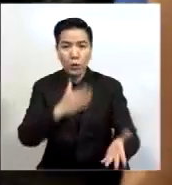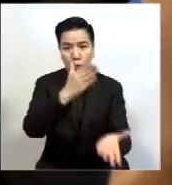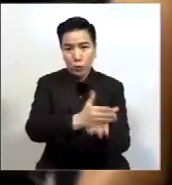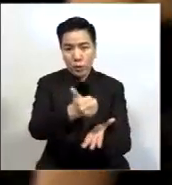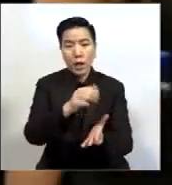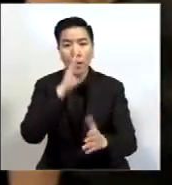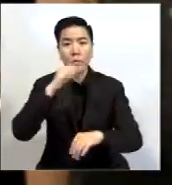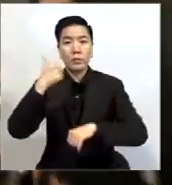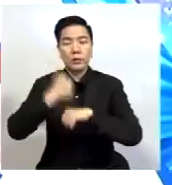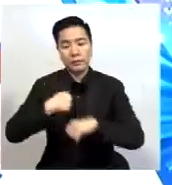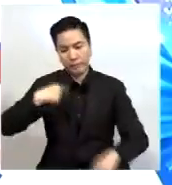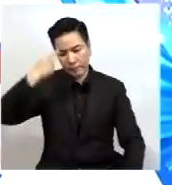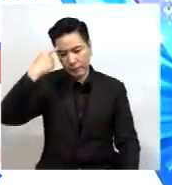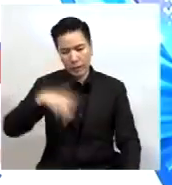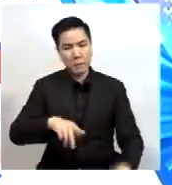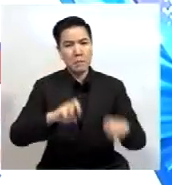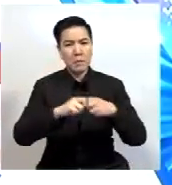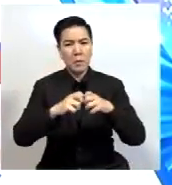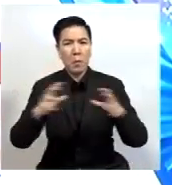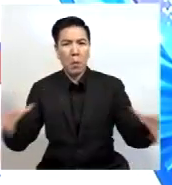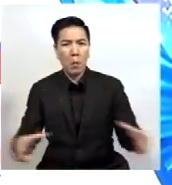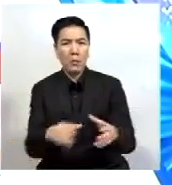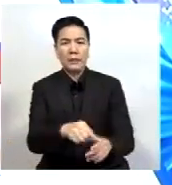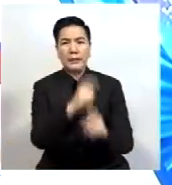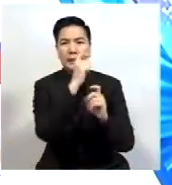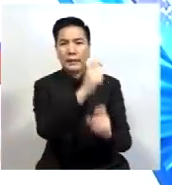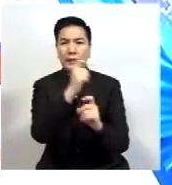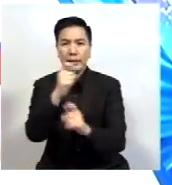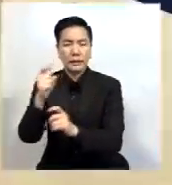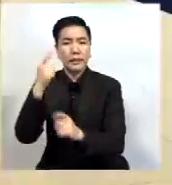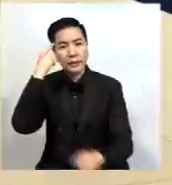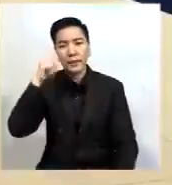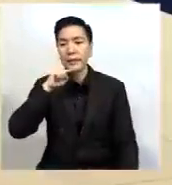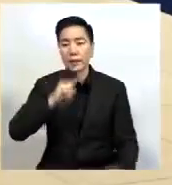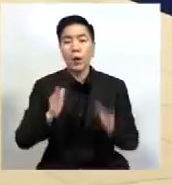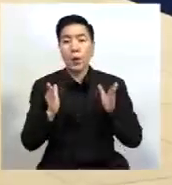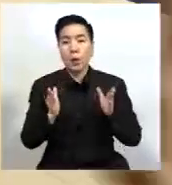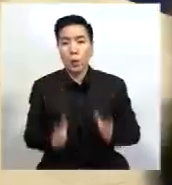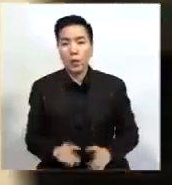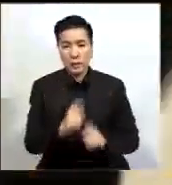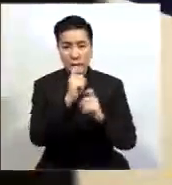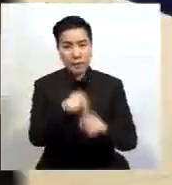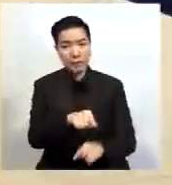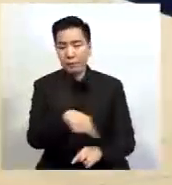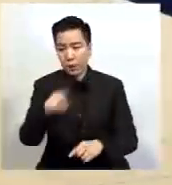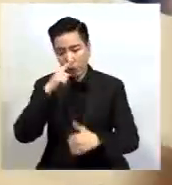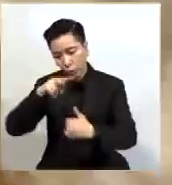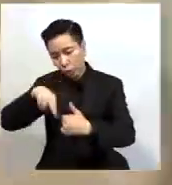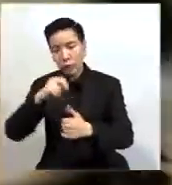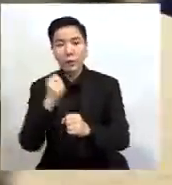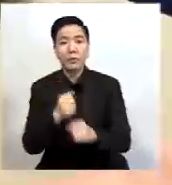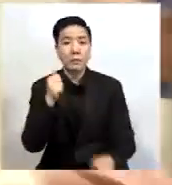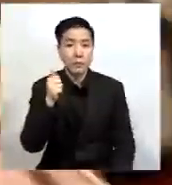ได้หากผู้ว่าพิจารณาแล้วเห็นว่ามีความเสี่ยงแล้วก็สามารถสั่งให้บุคคลที่มีความเสี่ยงไปตรวจรักษ